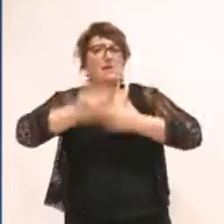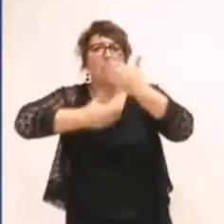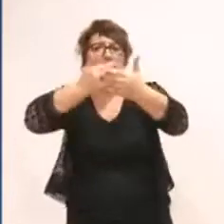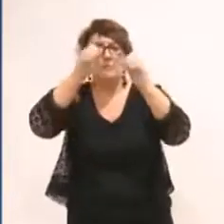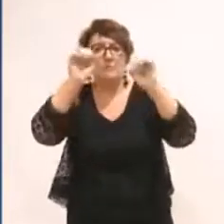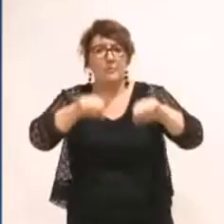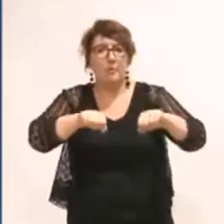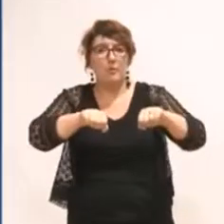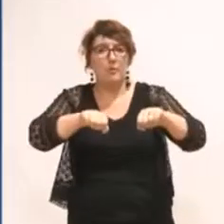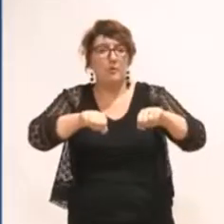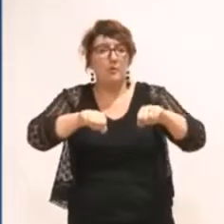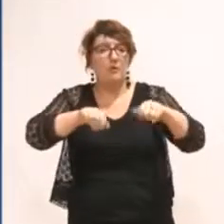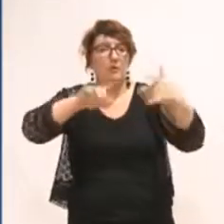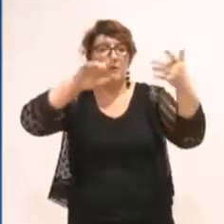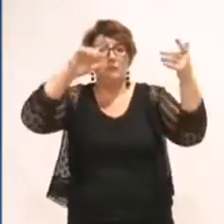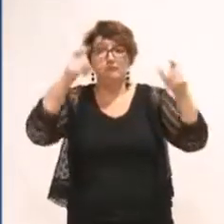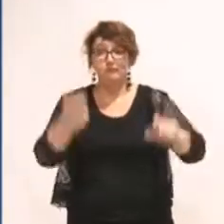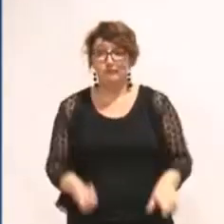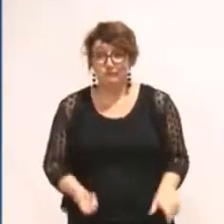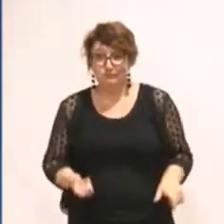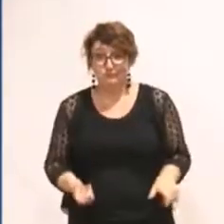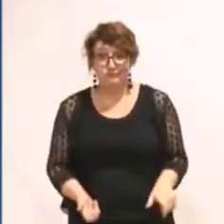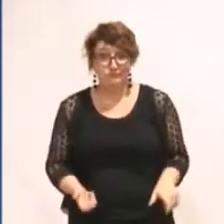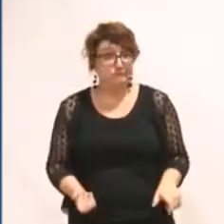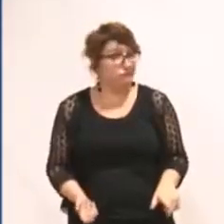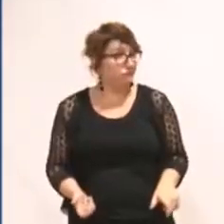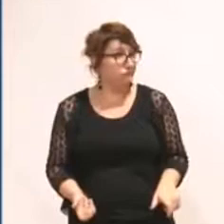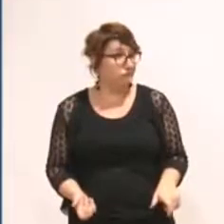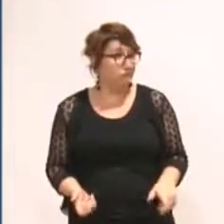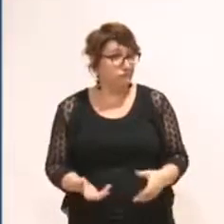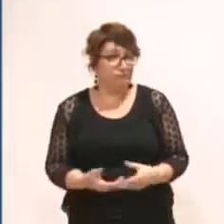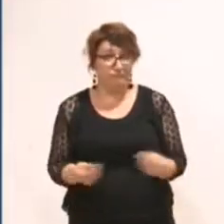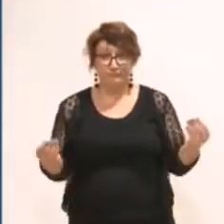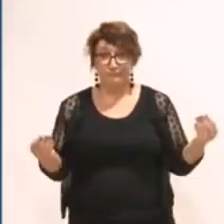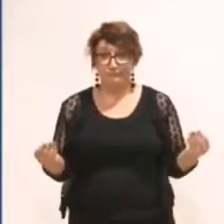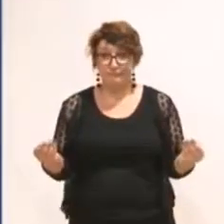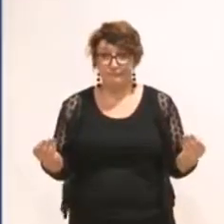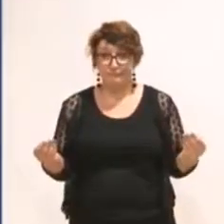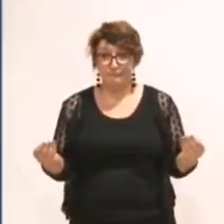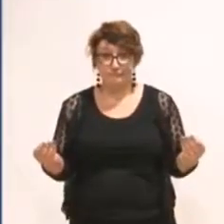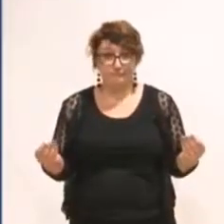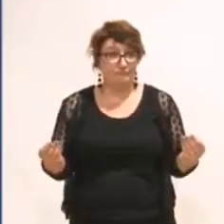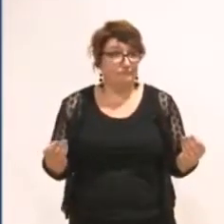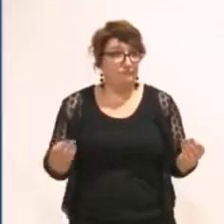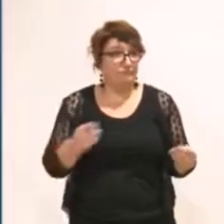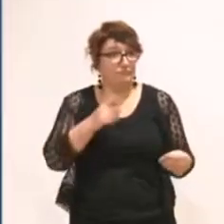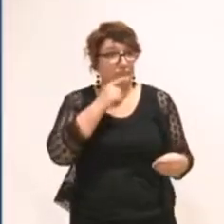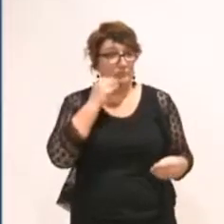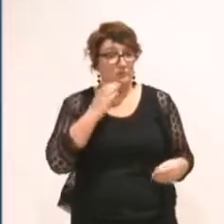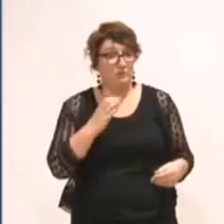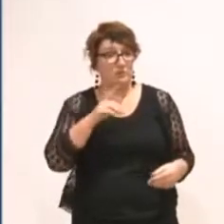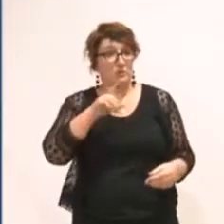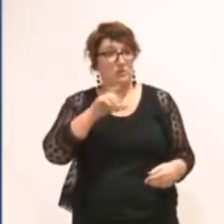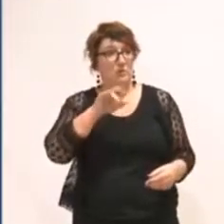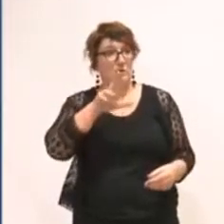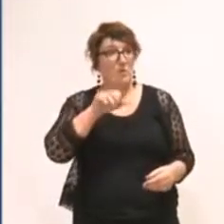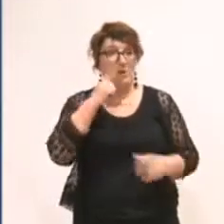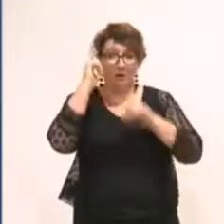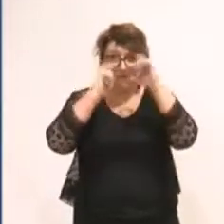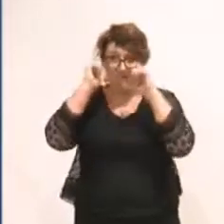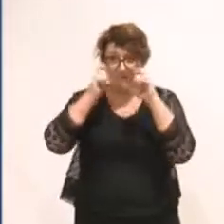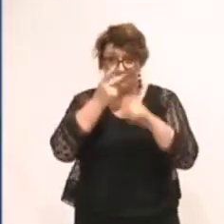mais plof, tout s'est effondré la dernière fois. Tout s'est effondré. Pascal Clouet. Je sais vous réagir.